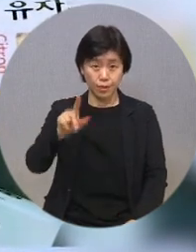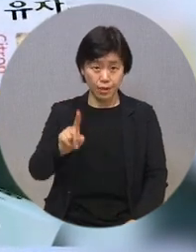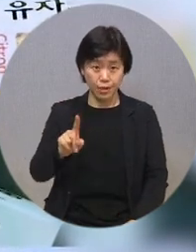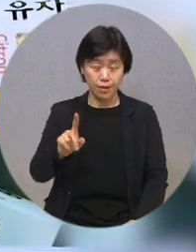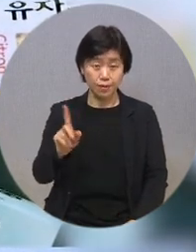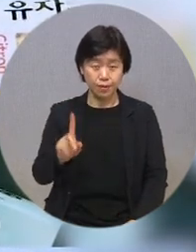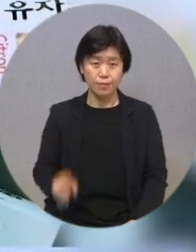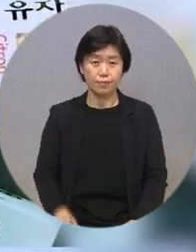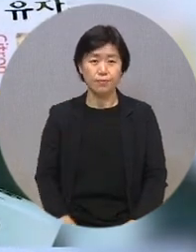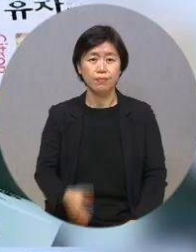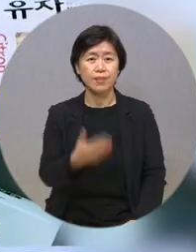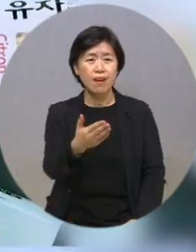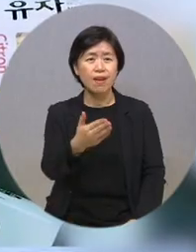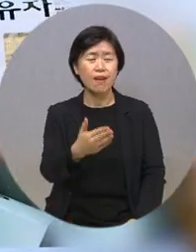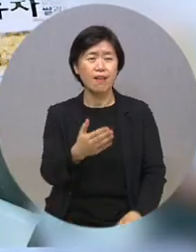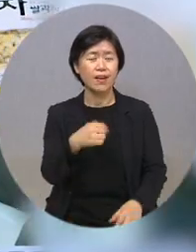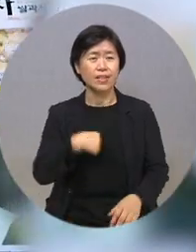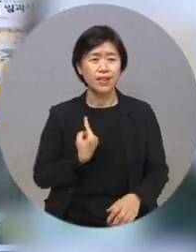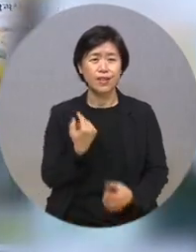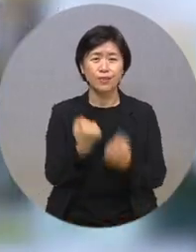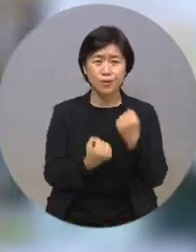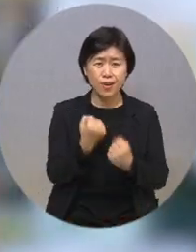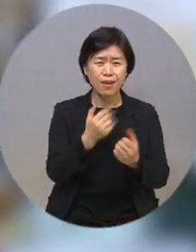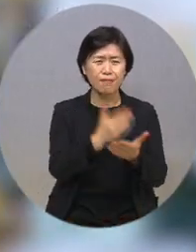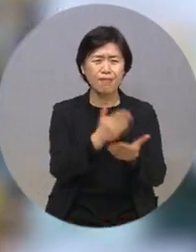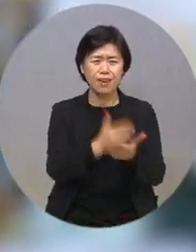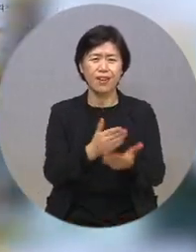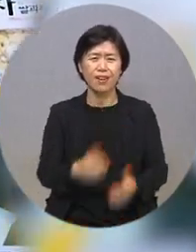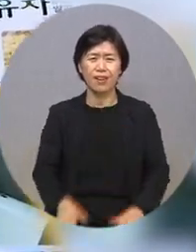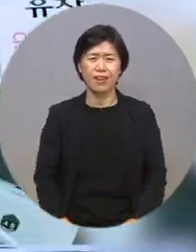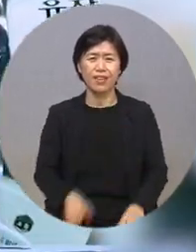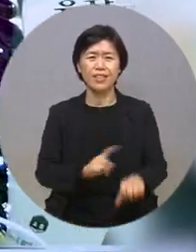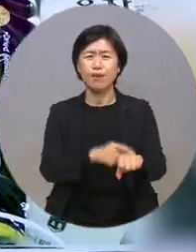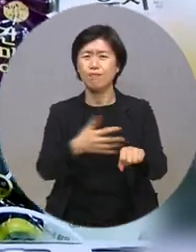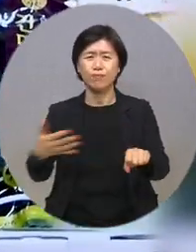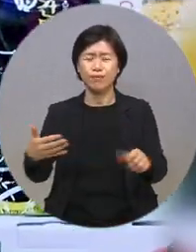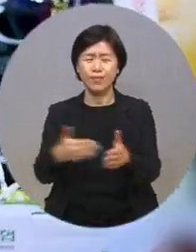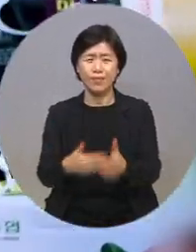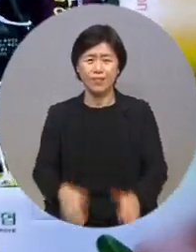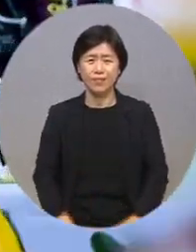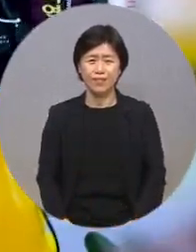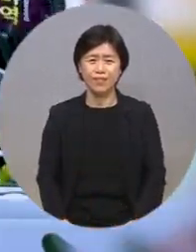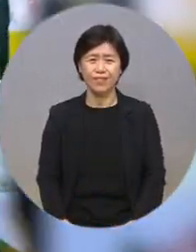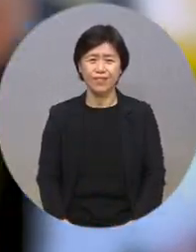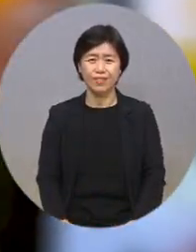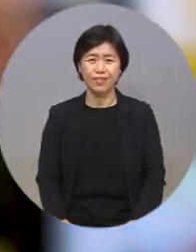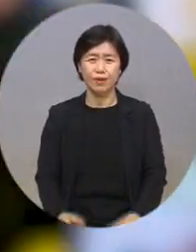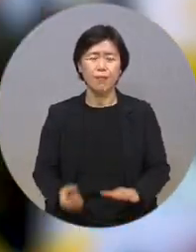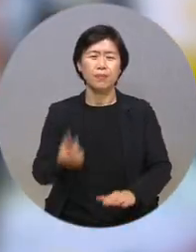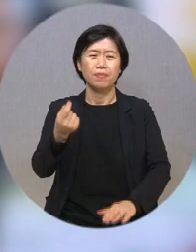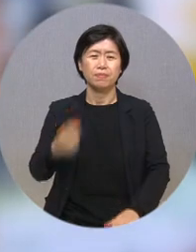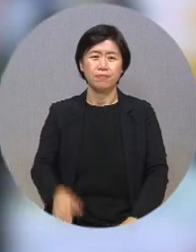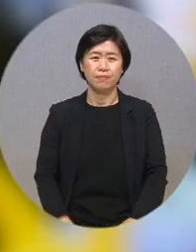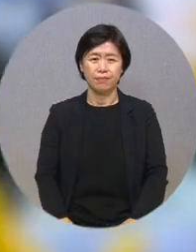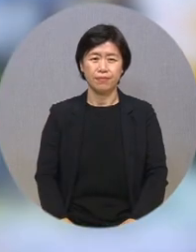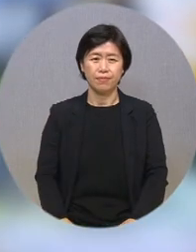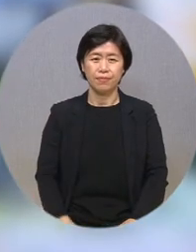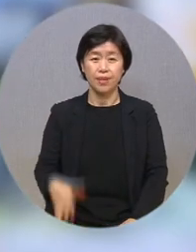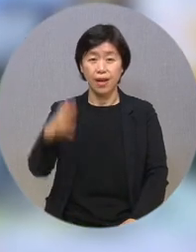본인 소개 12초 지나갔어. 본인 소개만. 아이고, 다시 없어요. 빨리. 유자 유자.